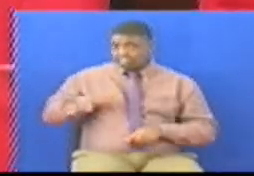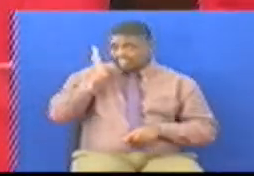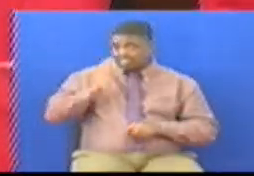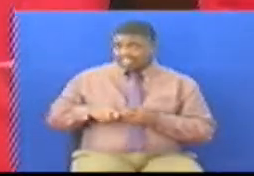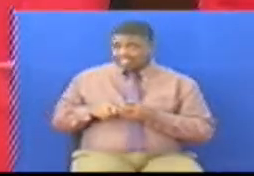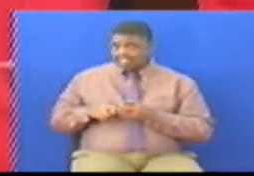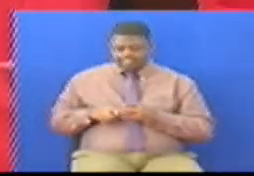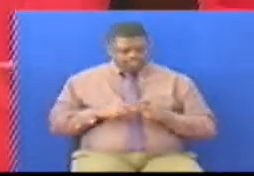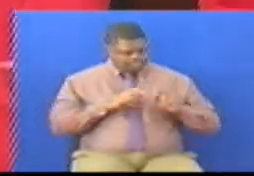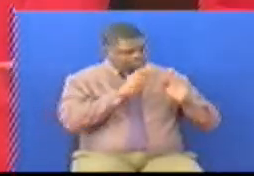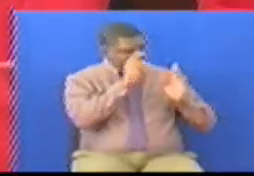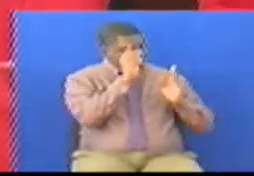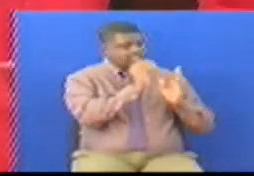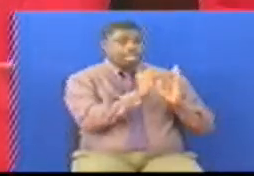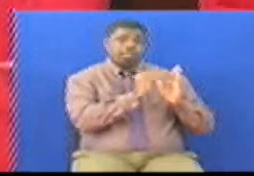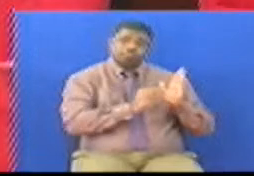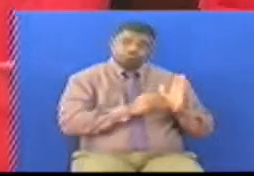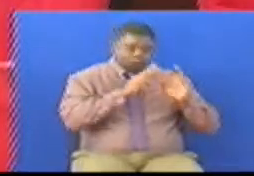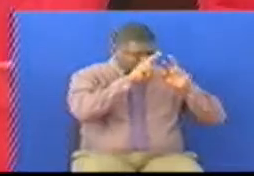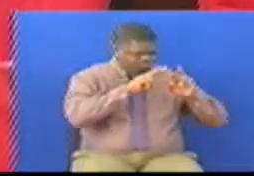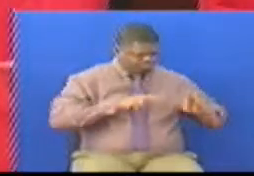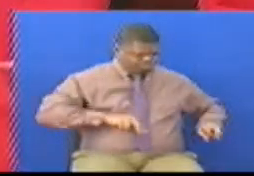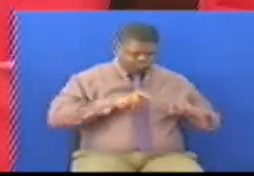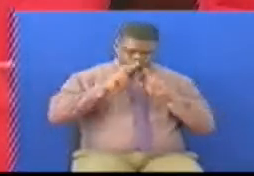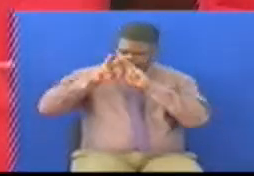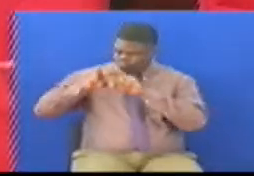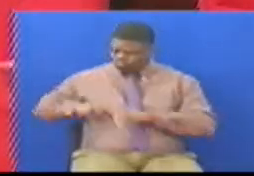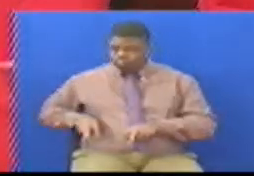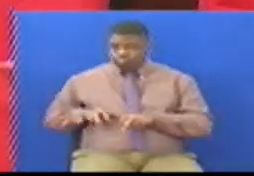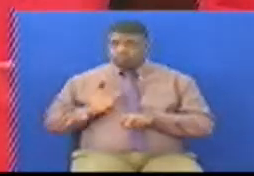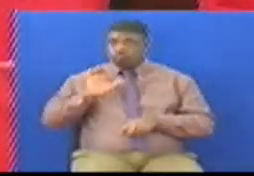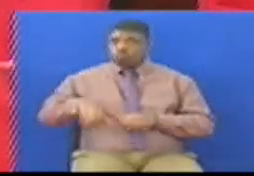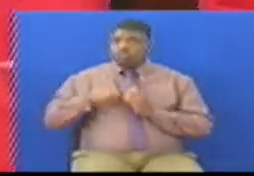ya umma kwa mwaka wa fedha unaoisha tarehe